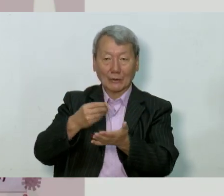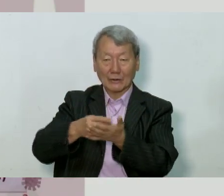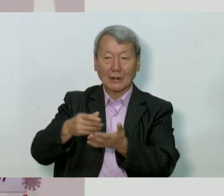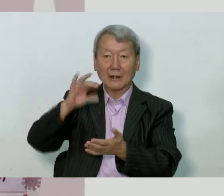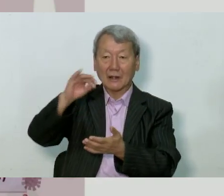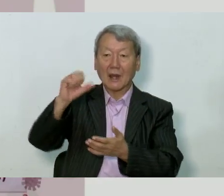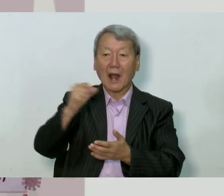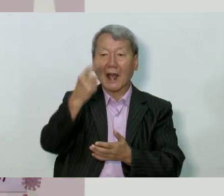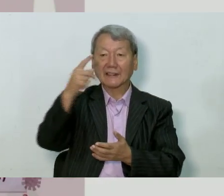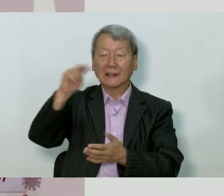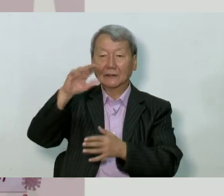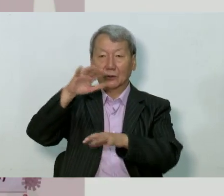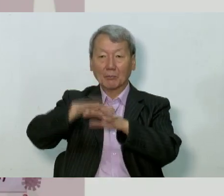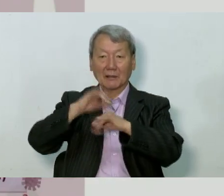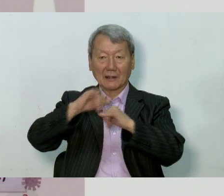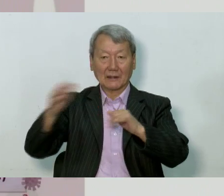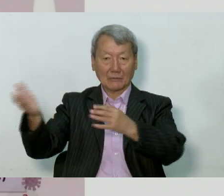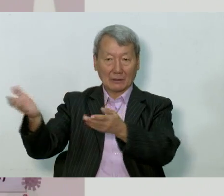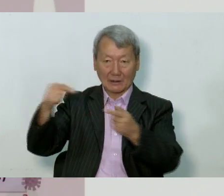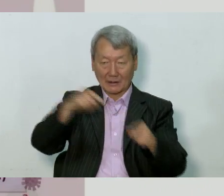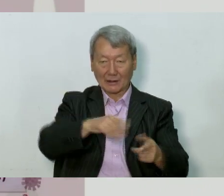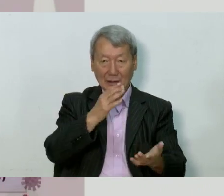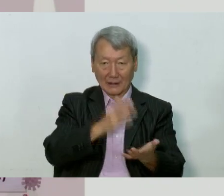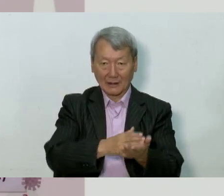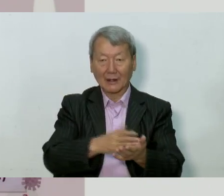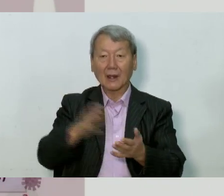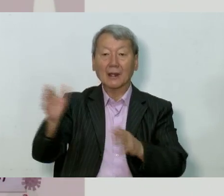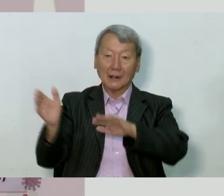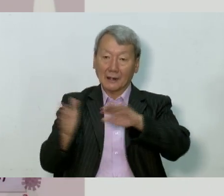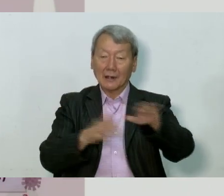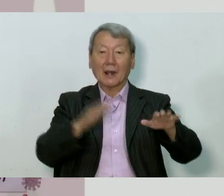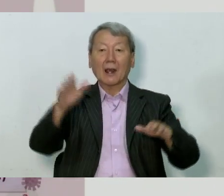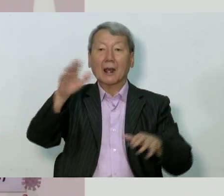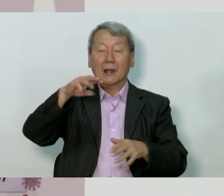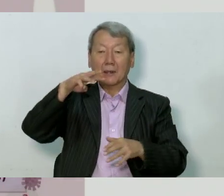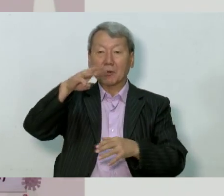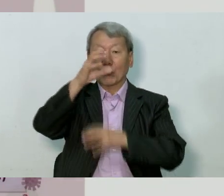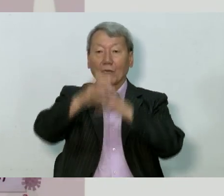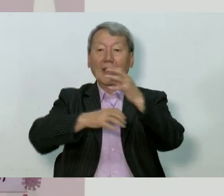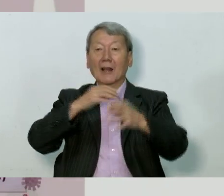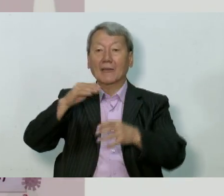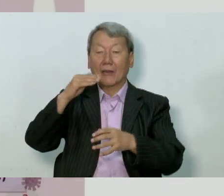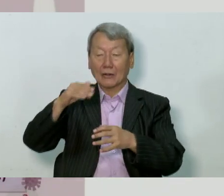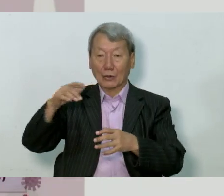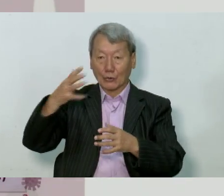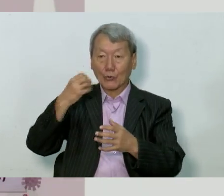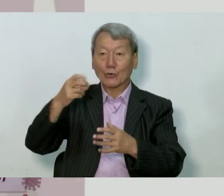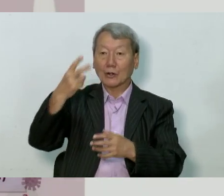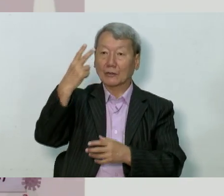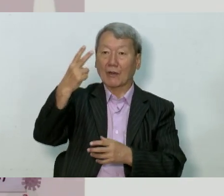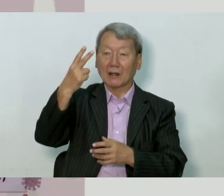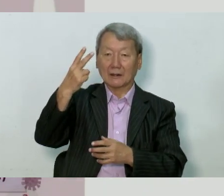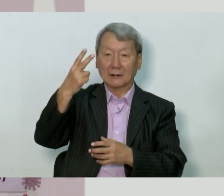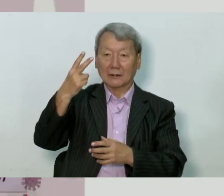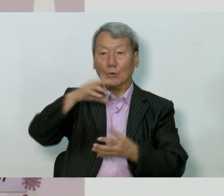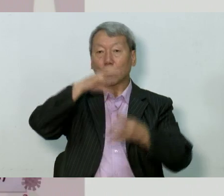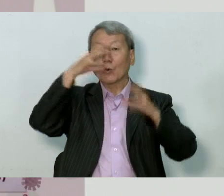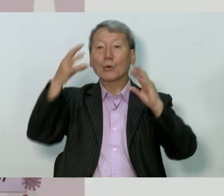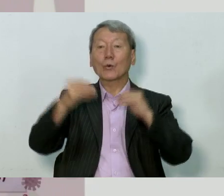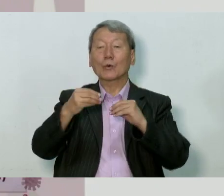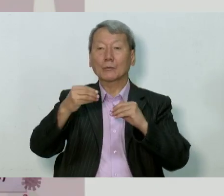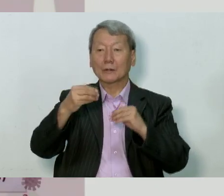и Азиатского банка развития. В рамках МВФ Кыргызская республика привлекла два транша на общую